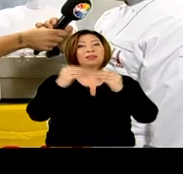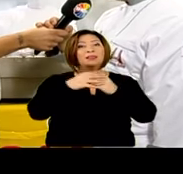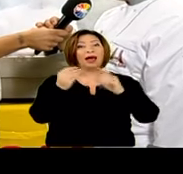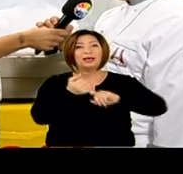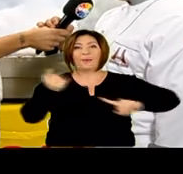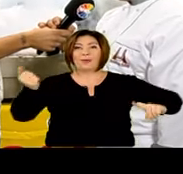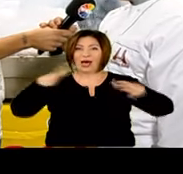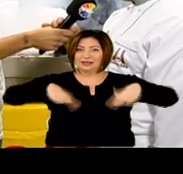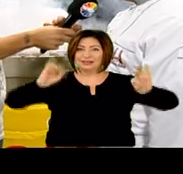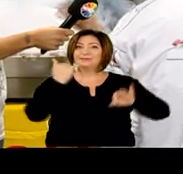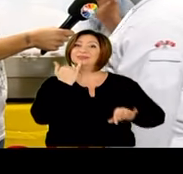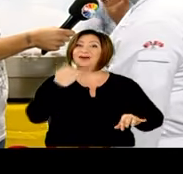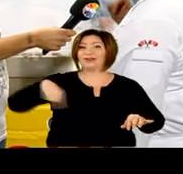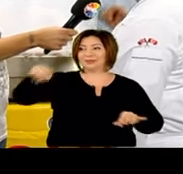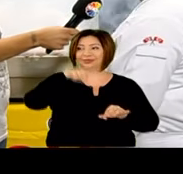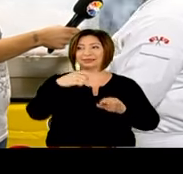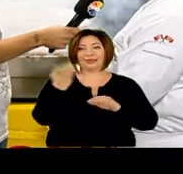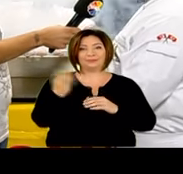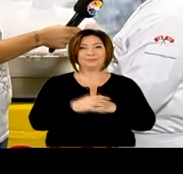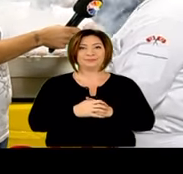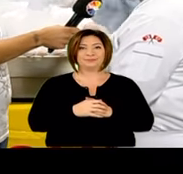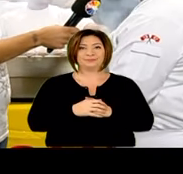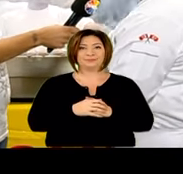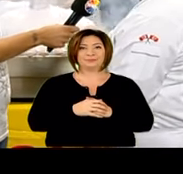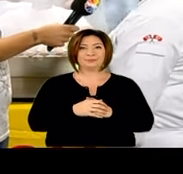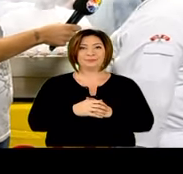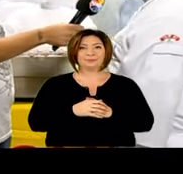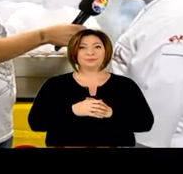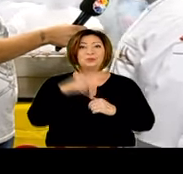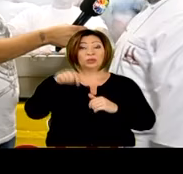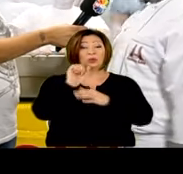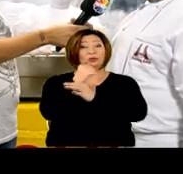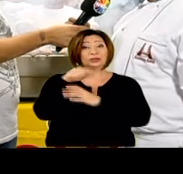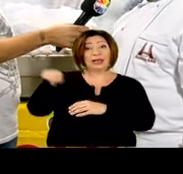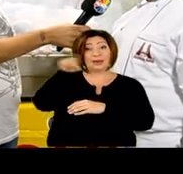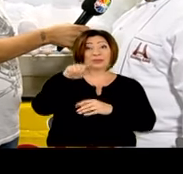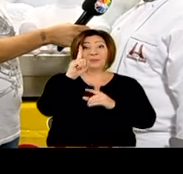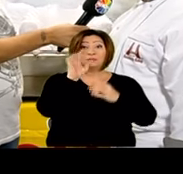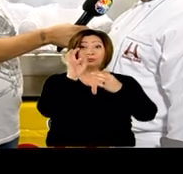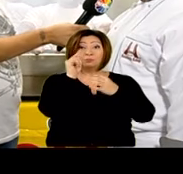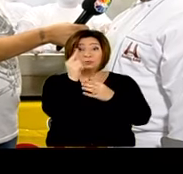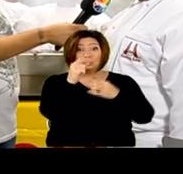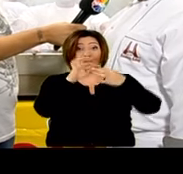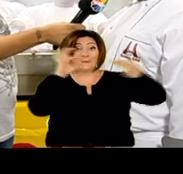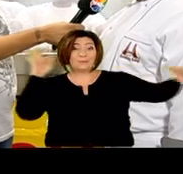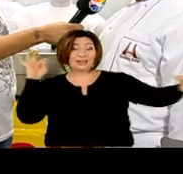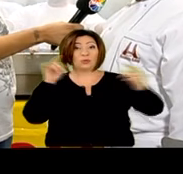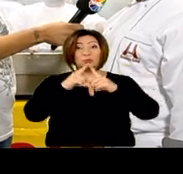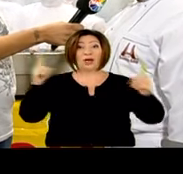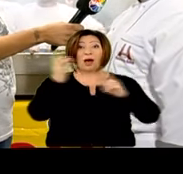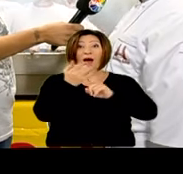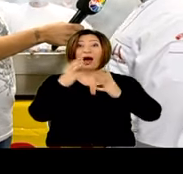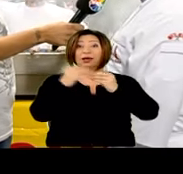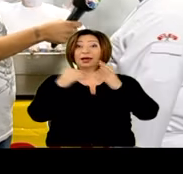burada misafirlerimize. Buyurun. Şu an ustalarımız 1,5 metre uzunluğunda Adana kebabı